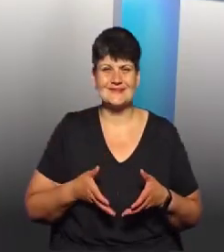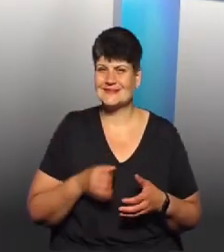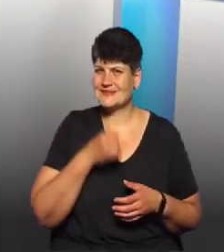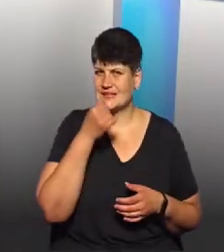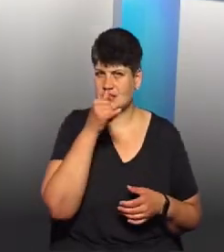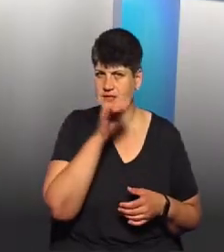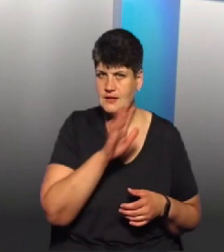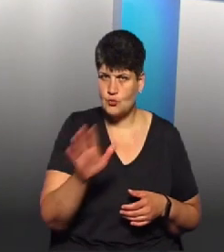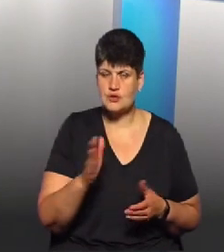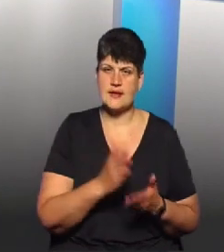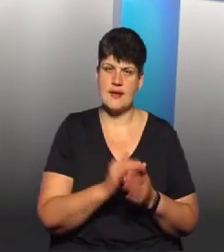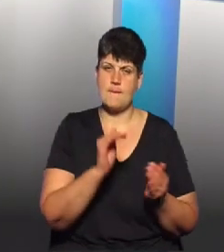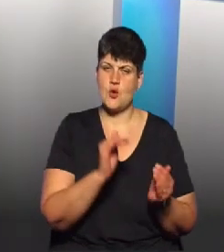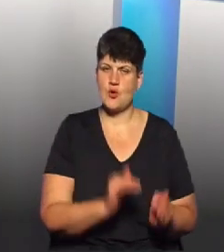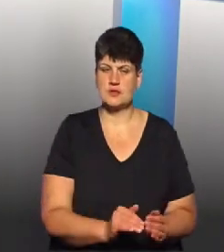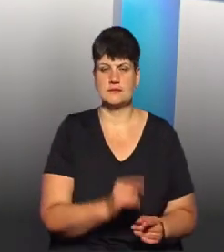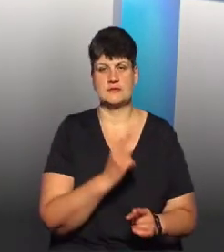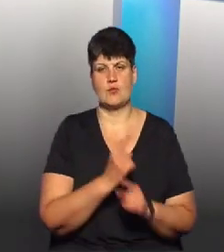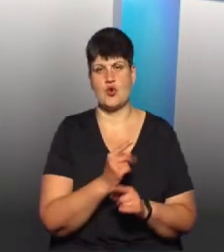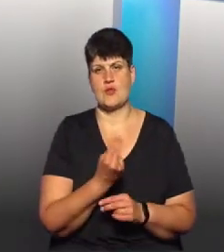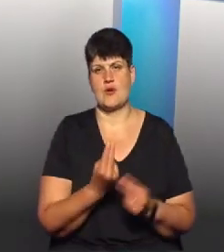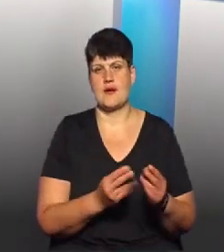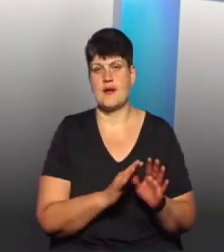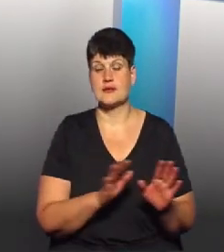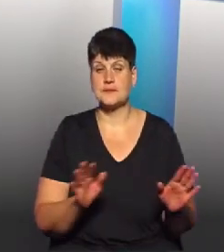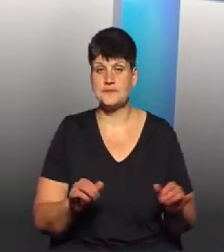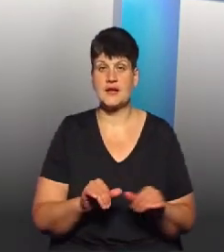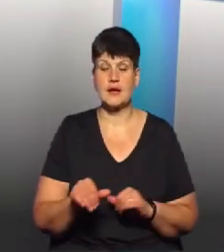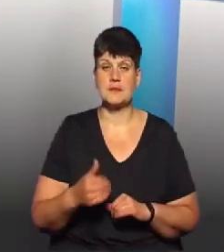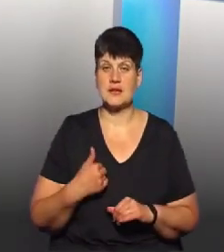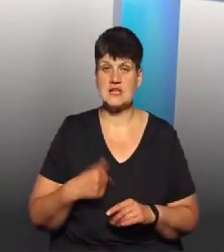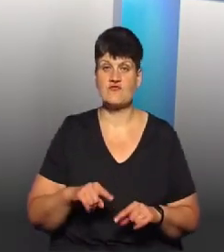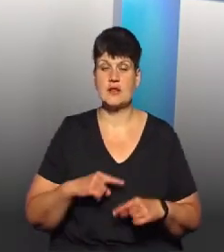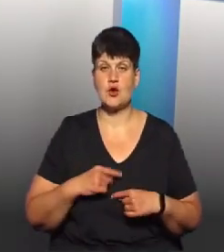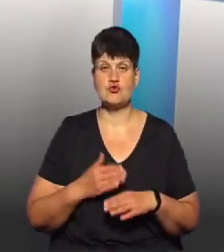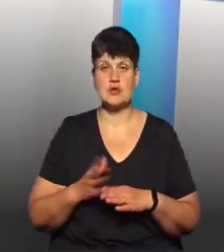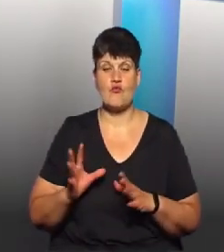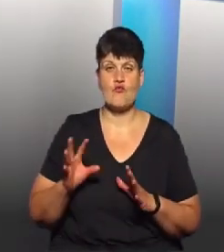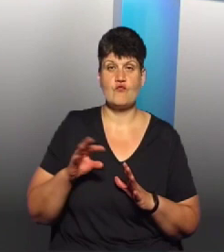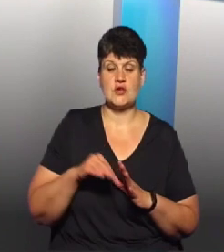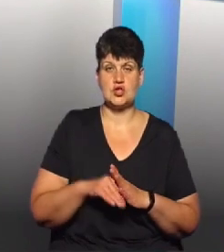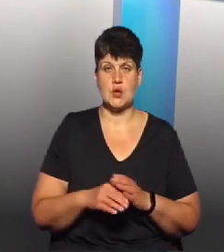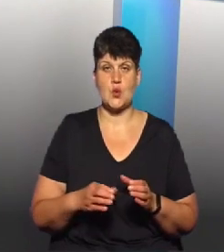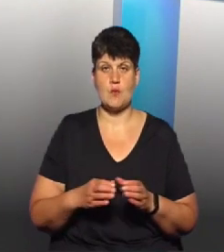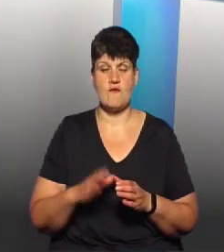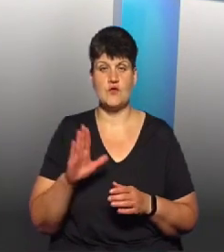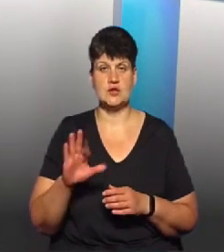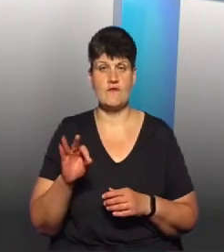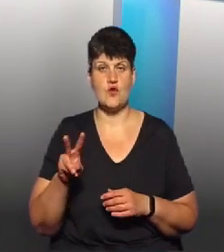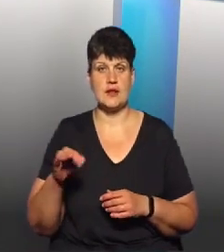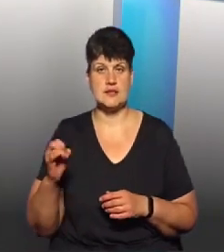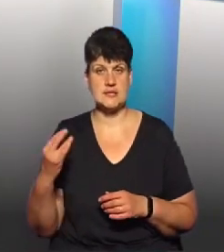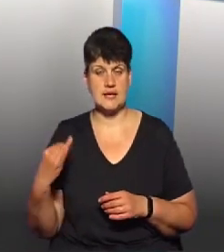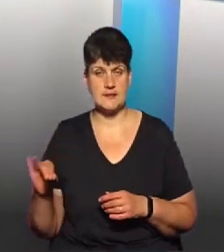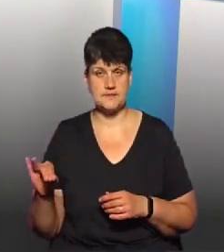які могли грати, але їм заборонено грати. Крім нас, в фінальну частину війшли команда Володимира Волинського,